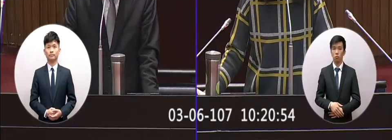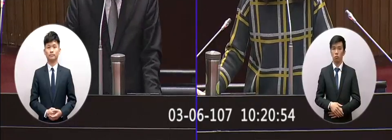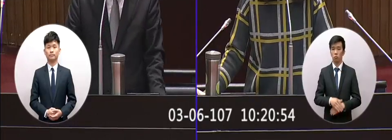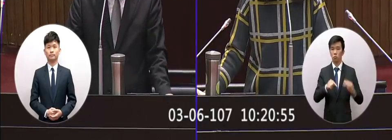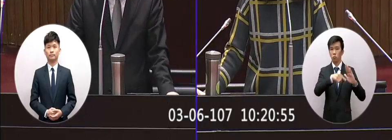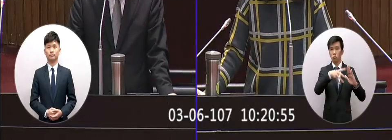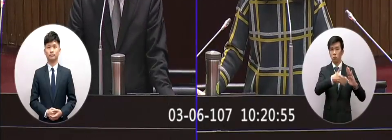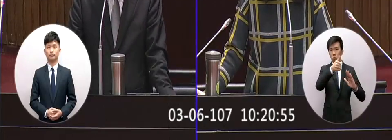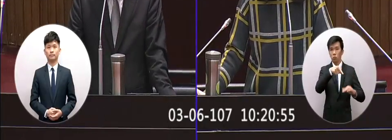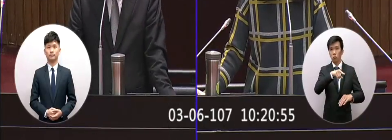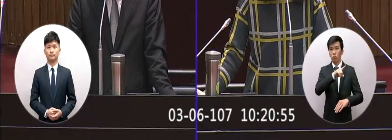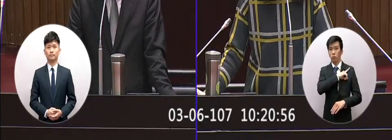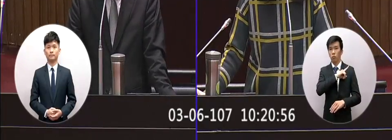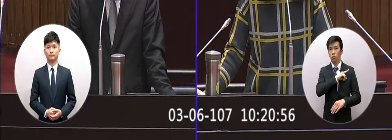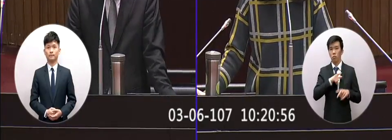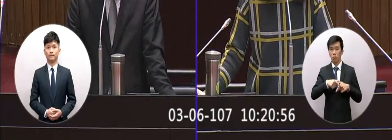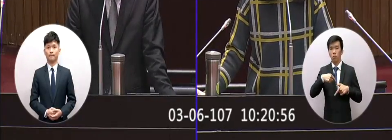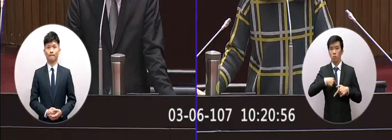里面也有一些